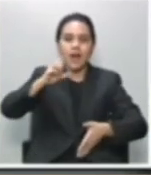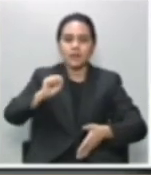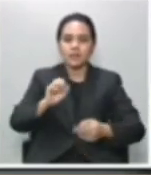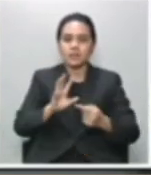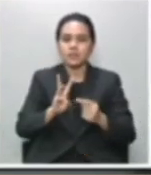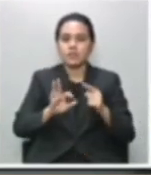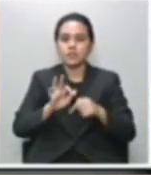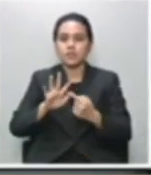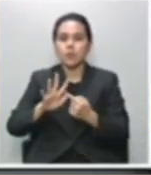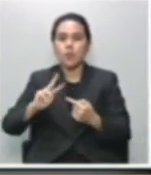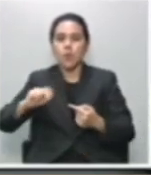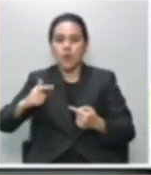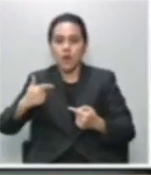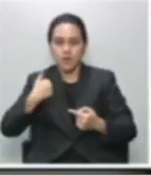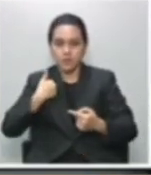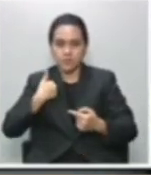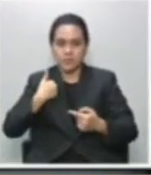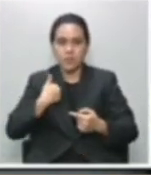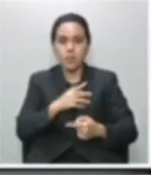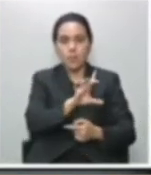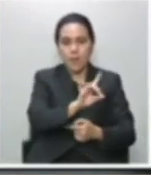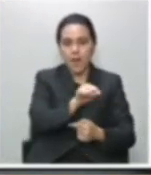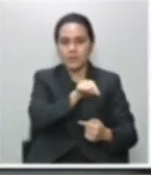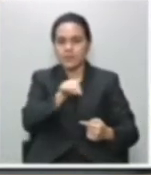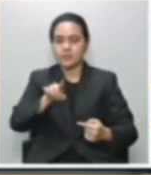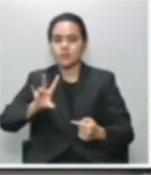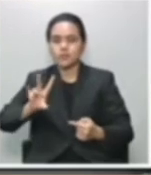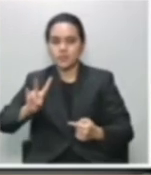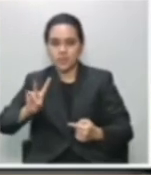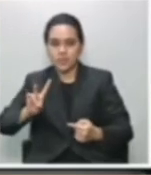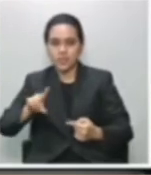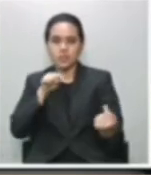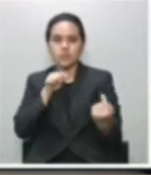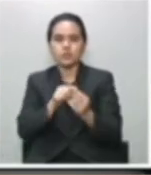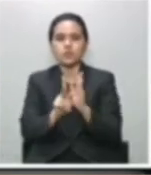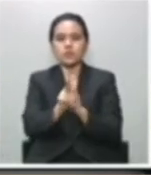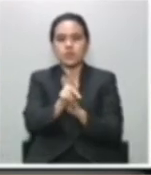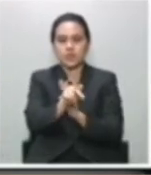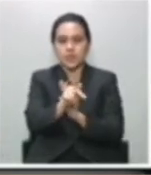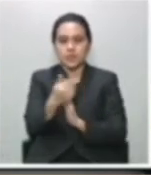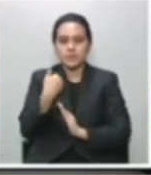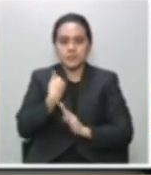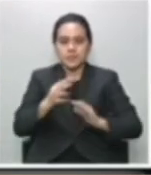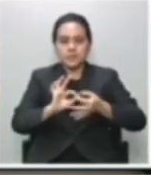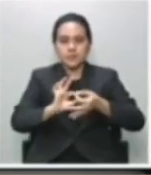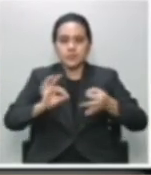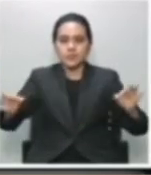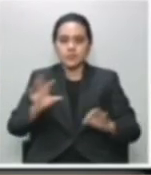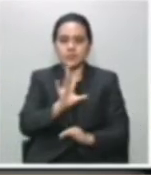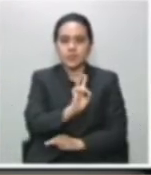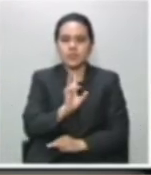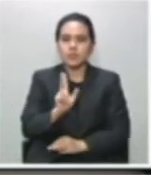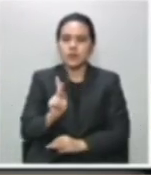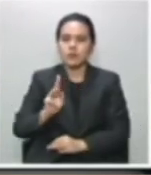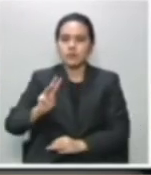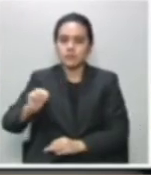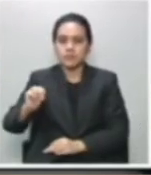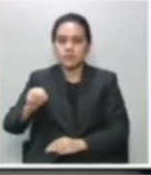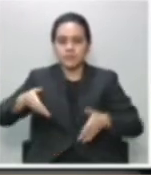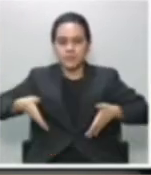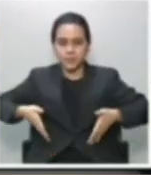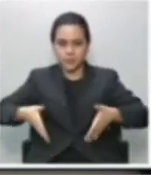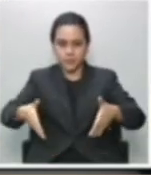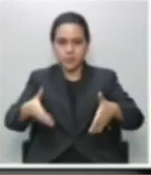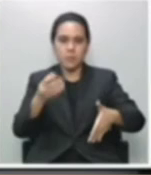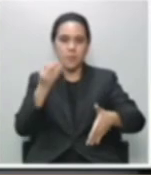านหินลาดนาโนหมู่7ตำบลหินตั้งอำเภอบ้านไผ่จังหวัดขอนแก่นระยะทาง7กิโลเมตรถนนสายบ้